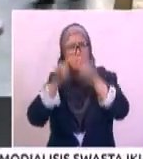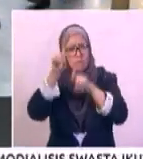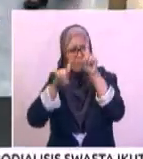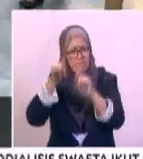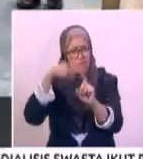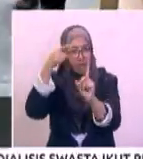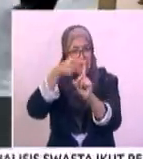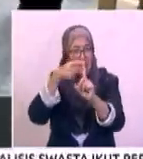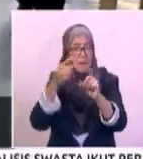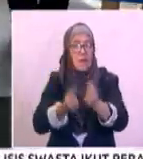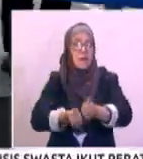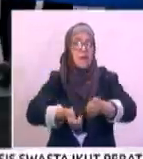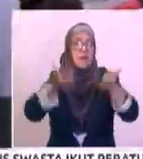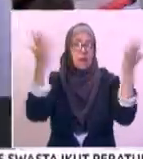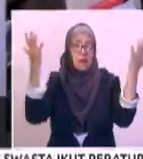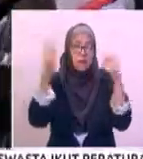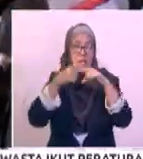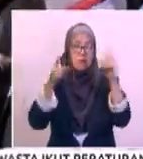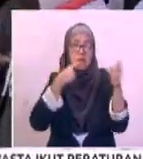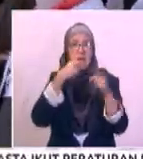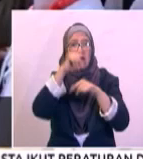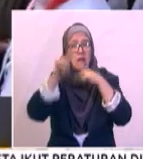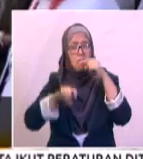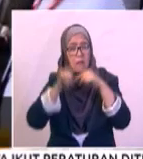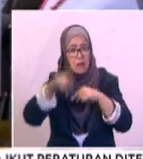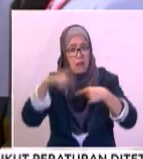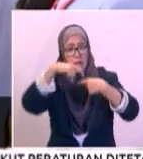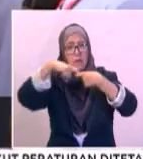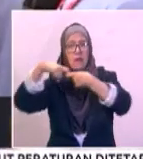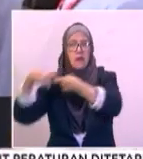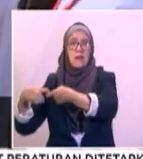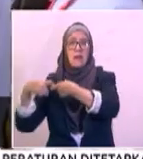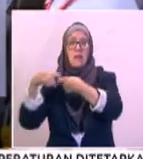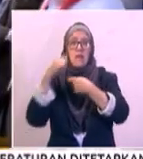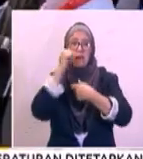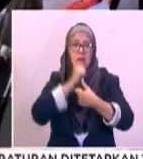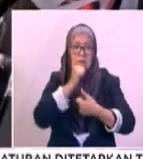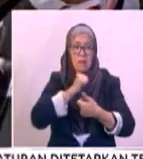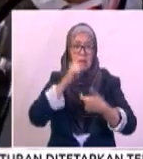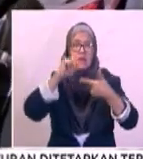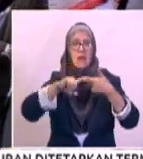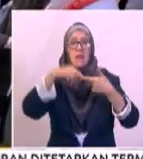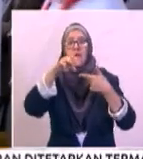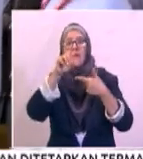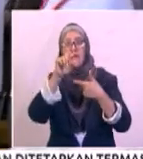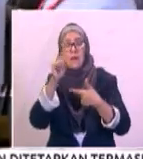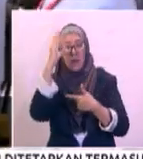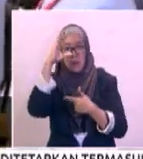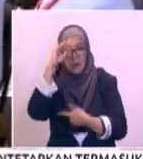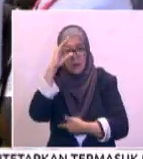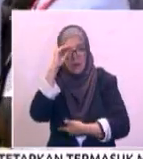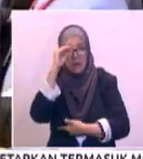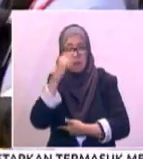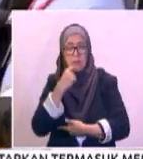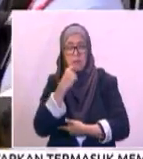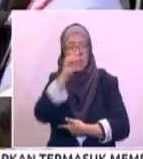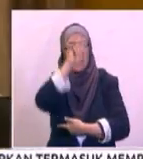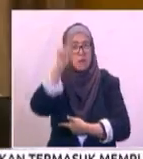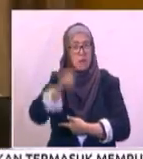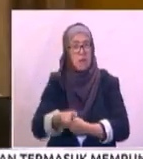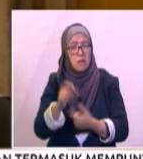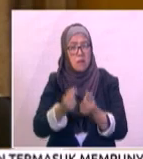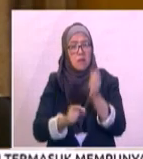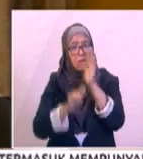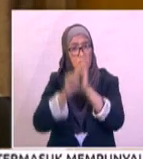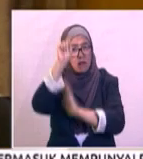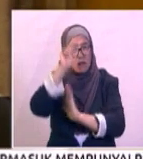banyak ialah mengenai masalah wanita serta prostat lelaki. Ada persoalan yang agak tinggi setiap tahun yang kita terima di Madinah ini